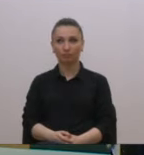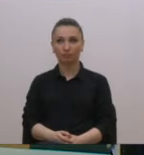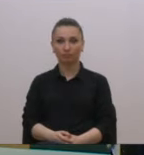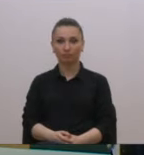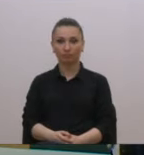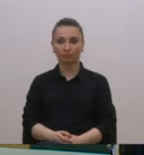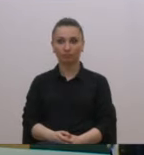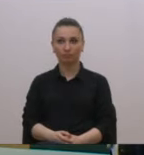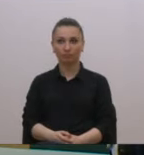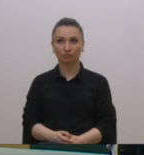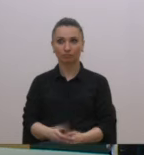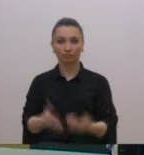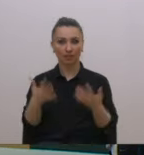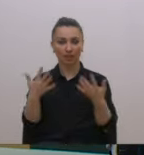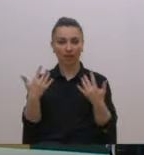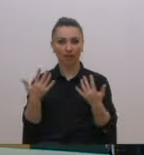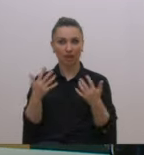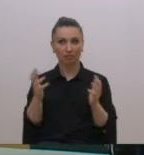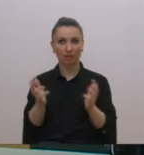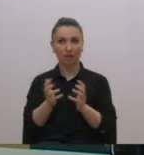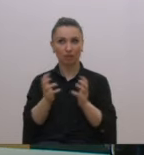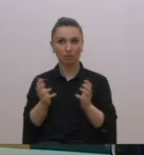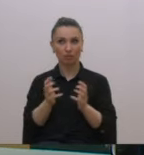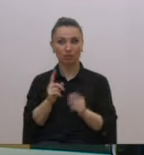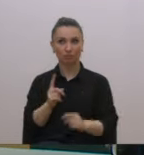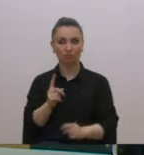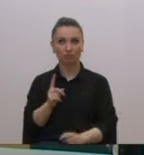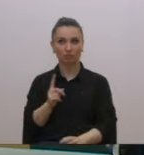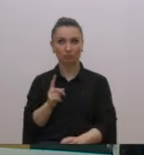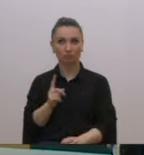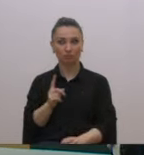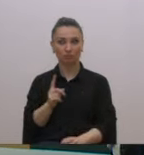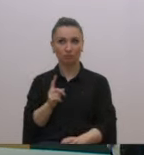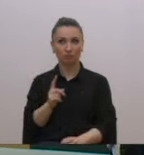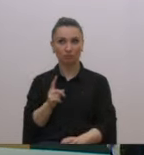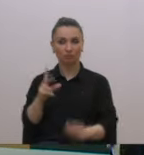თქვენ ხელებს დაუხრობთ მოდით ერთის